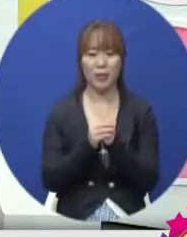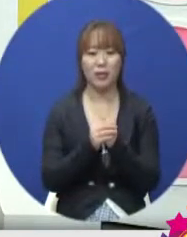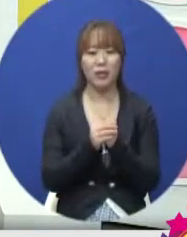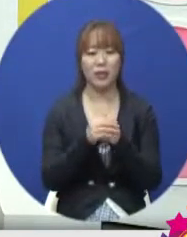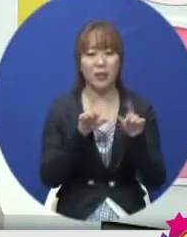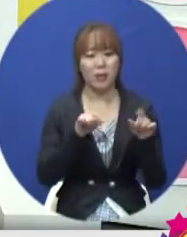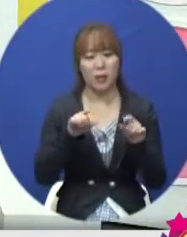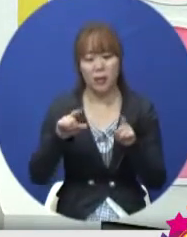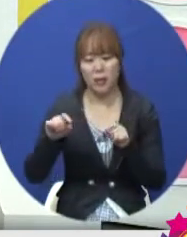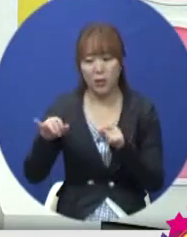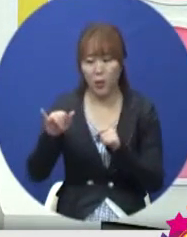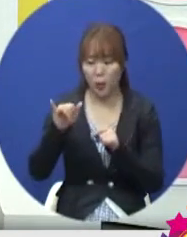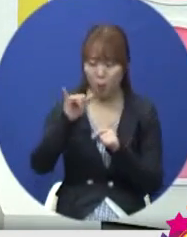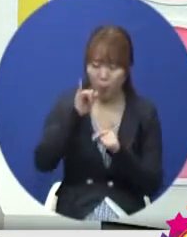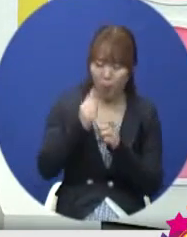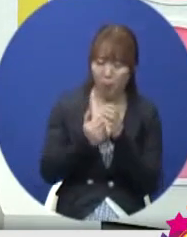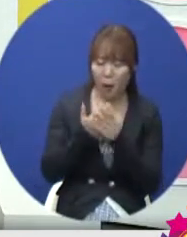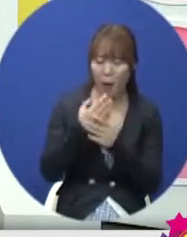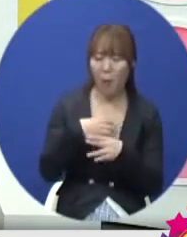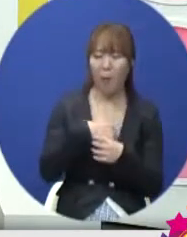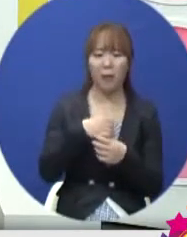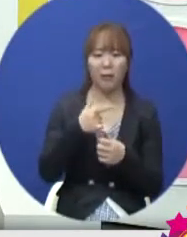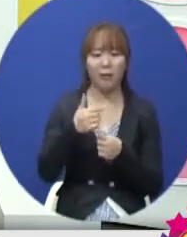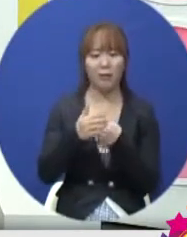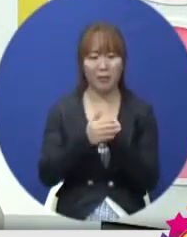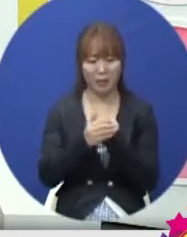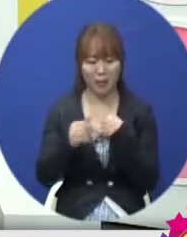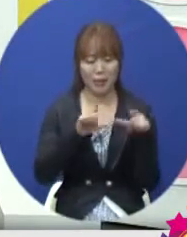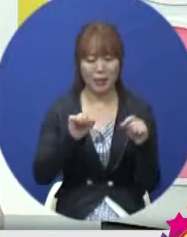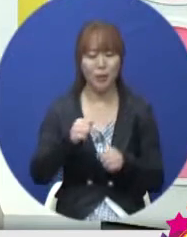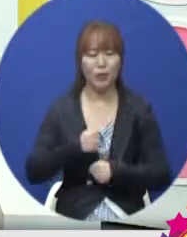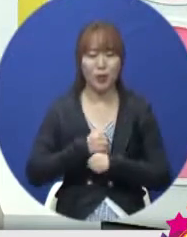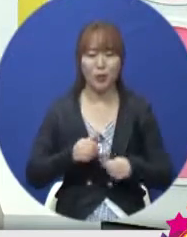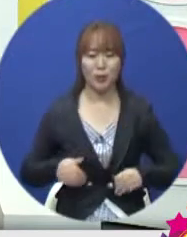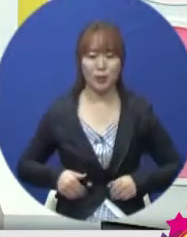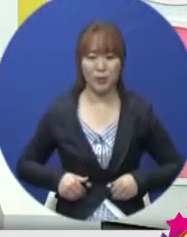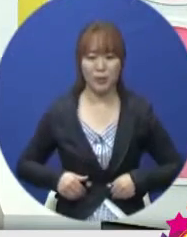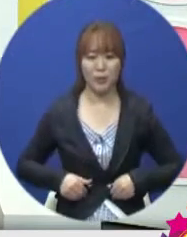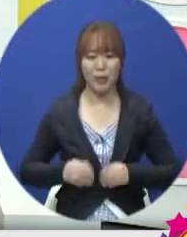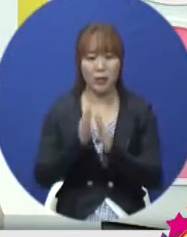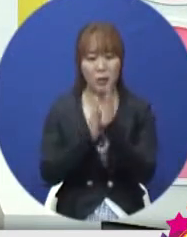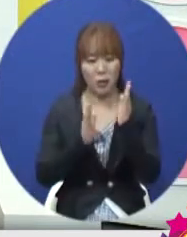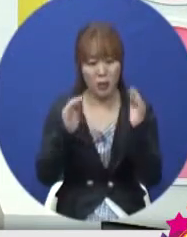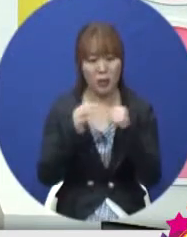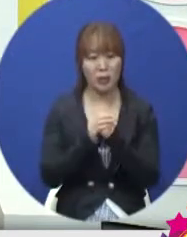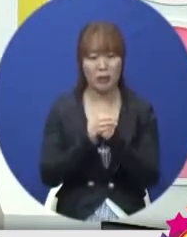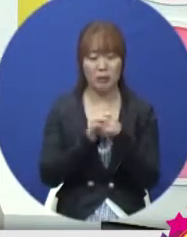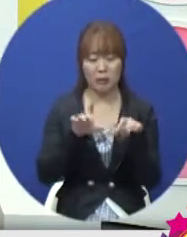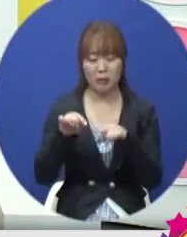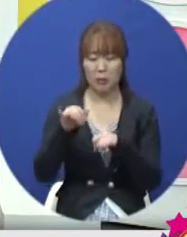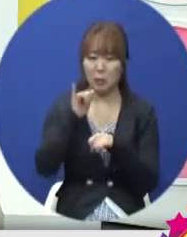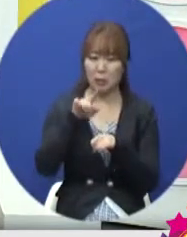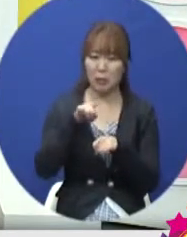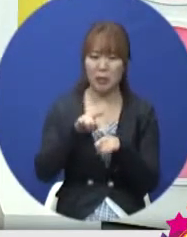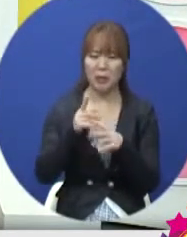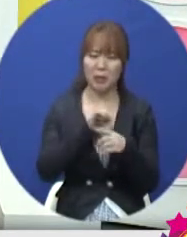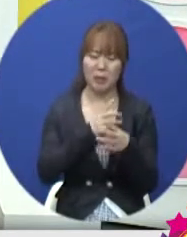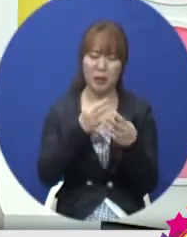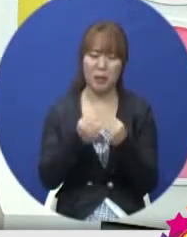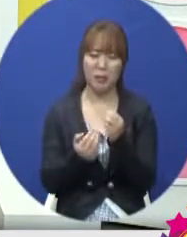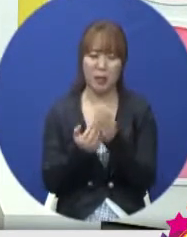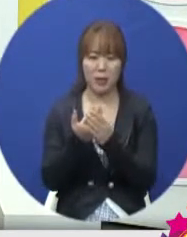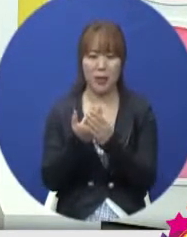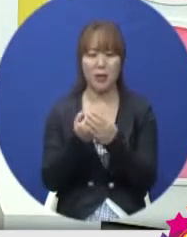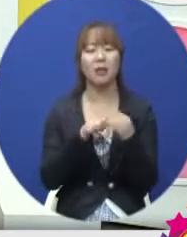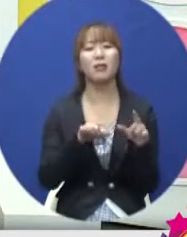2월에는 식중독 발생 위험이 높아 음식을 네. 주의해서 드셔야 합니다. 채소류는 식중독을 가장 많이